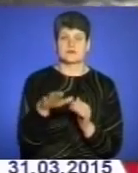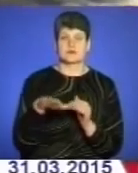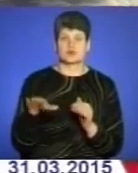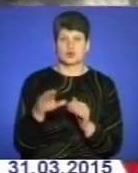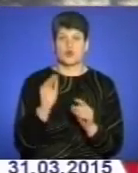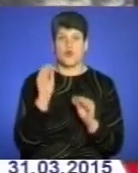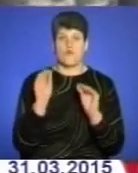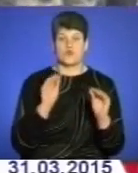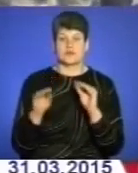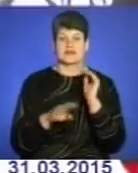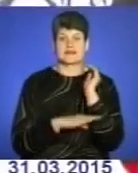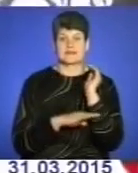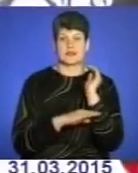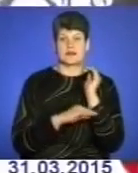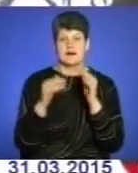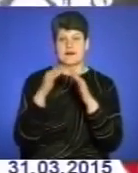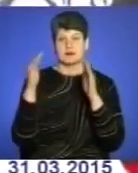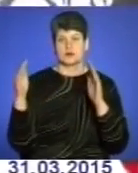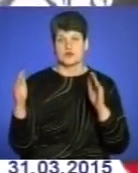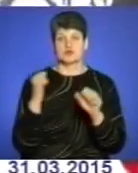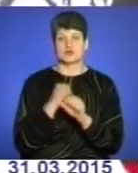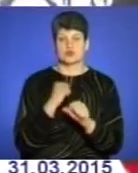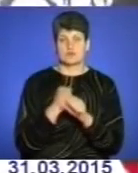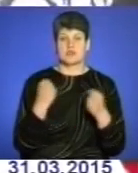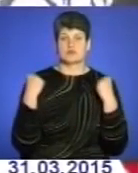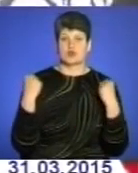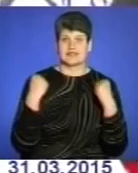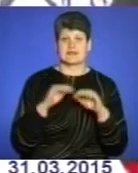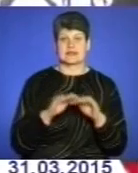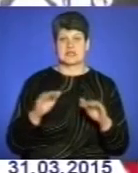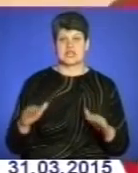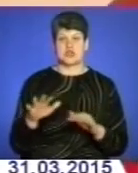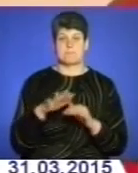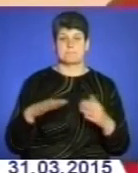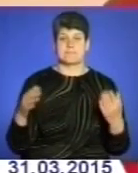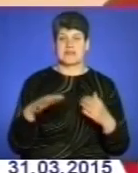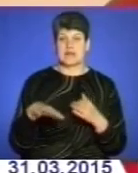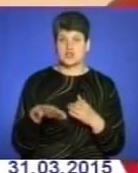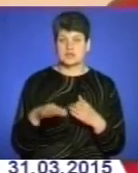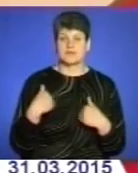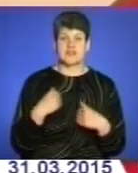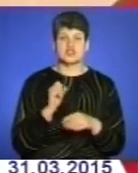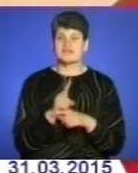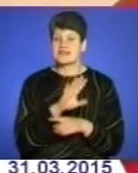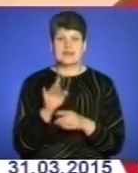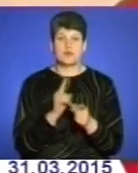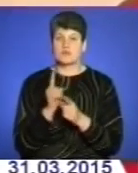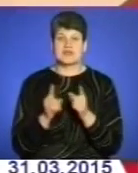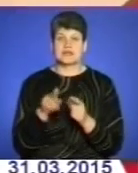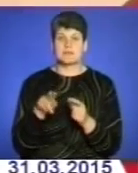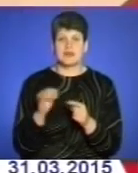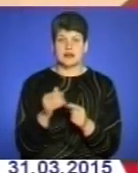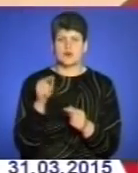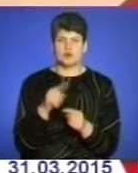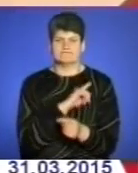оформлять дерев'яною аркою. У парку облаштують спортивний та дитячий майданчики. Наше завдання – не змінити парк, а його